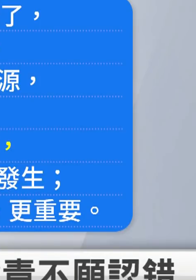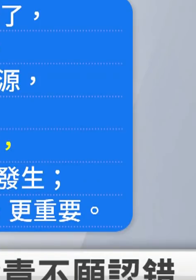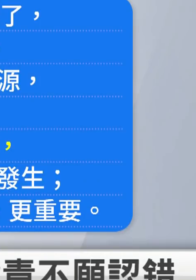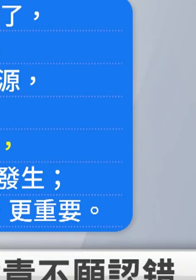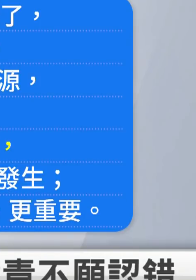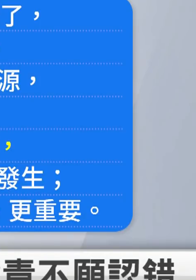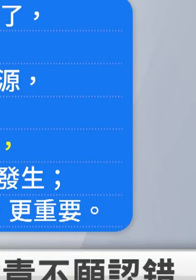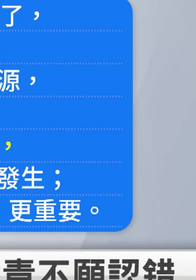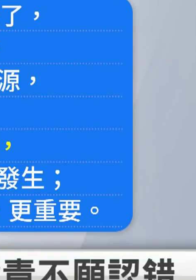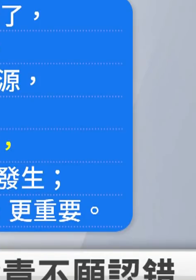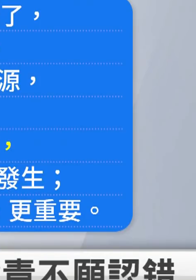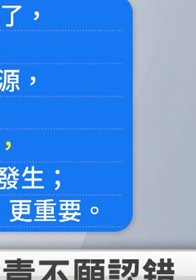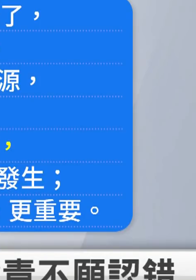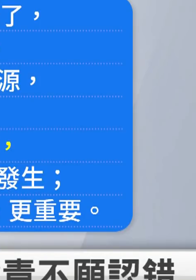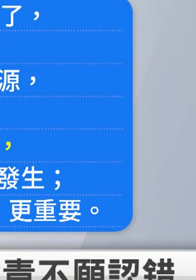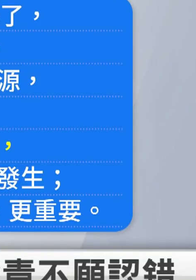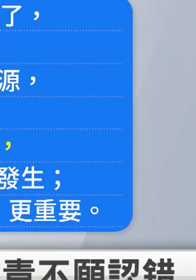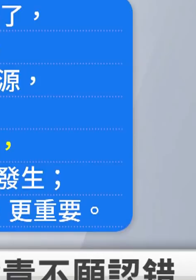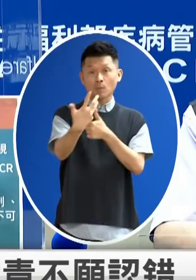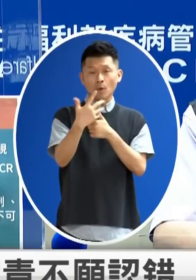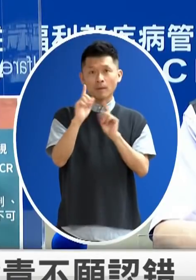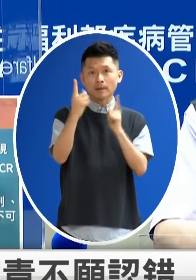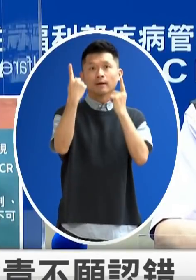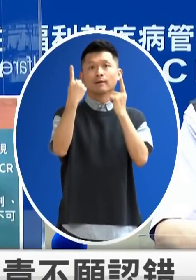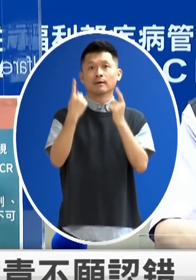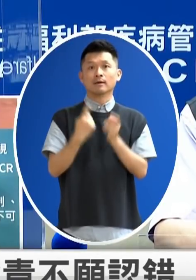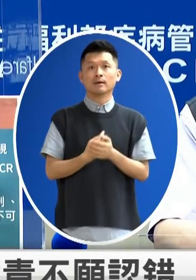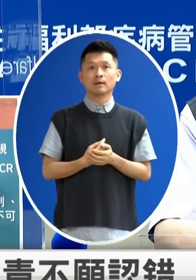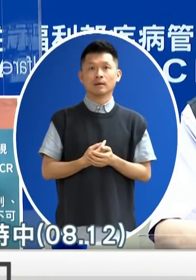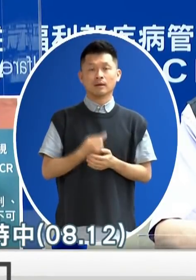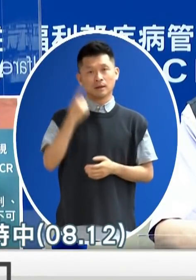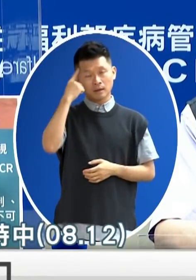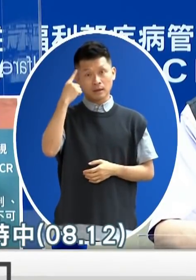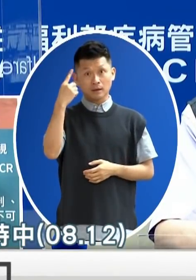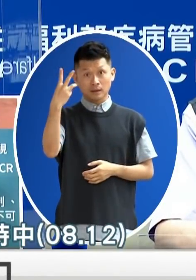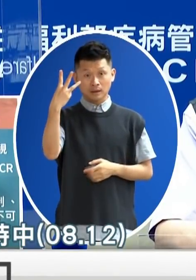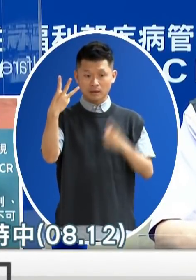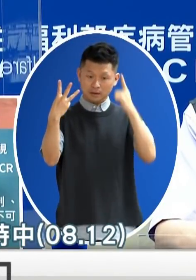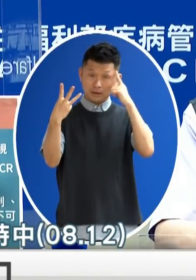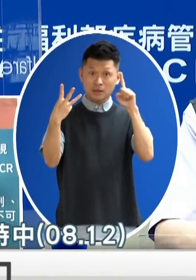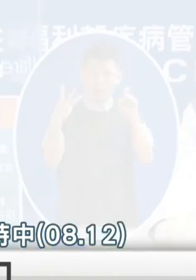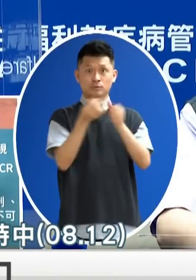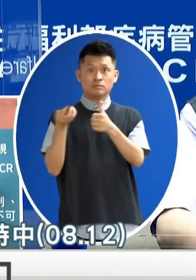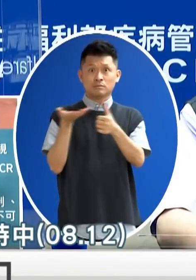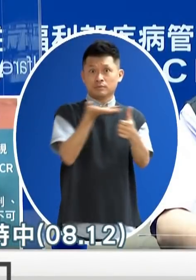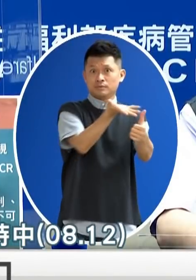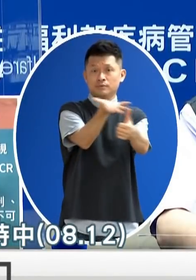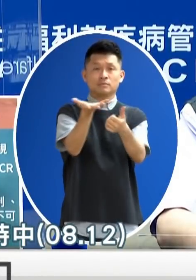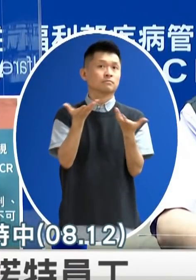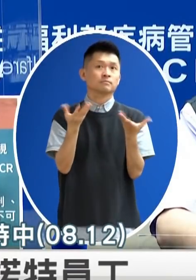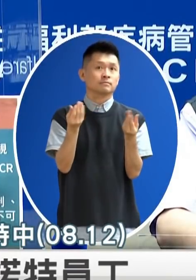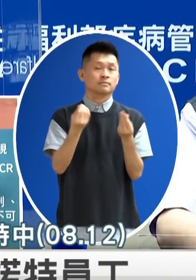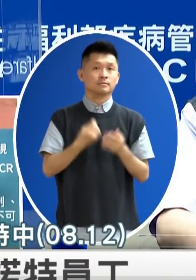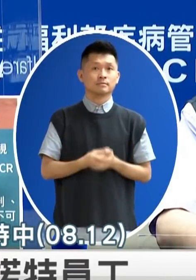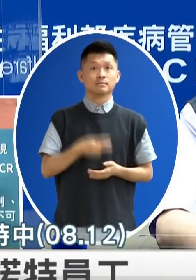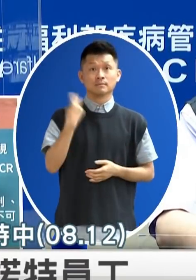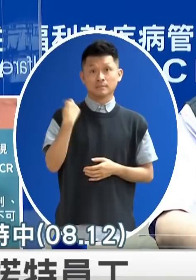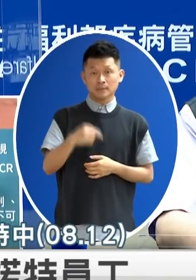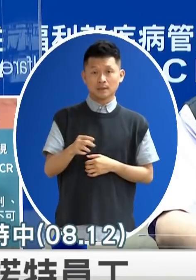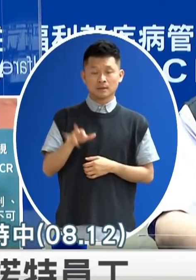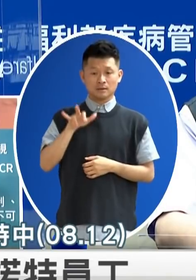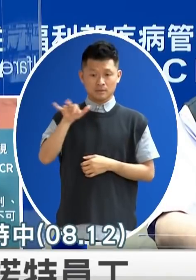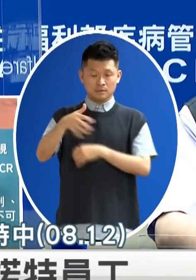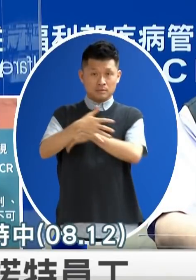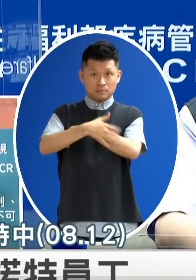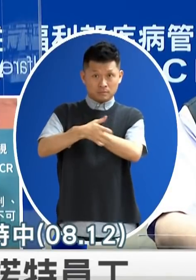损害，但他也认为政府拒绝承认错误， 没有所谓的3+11的破口了。哦，那当然有一些机组员